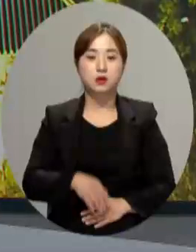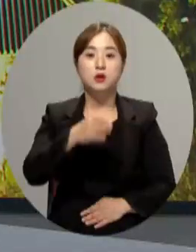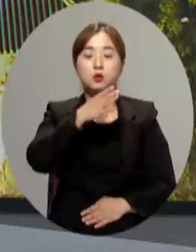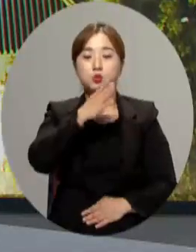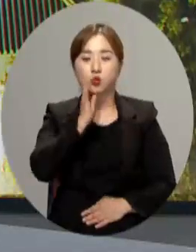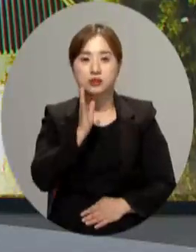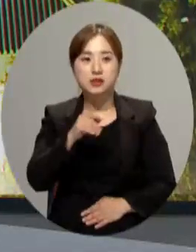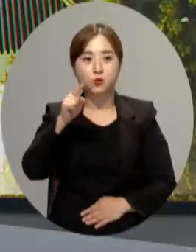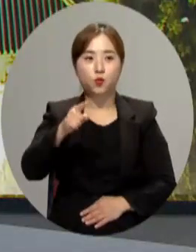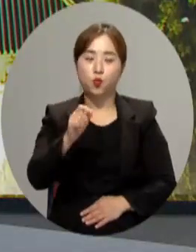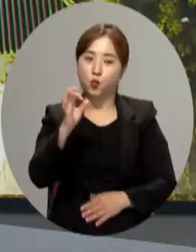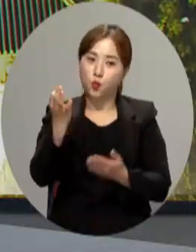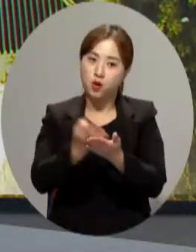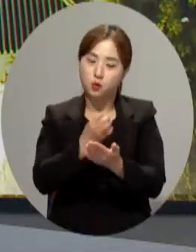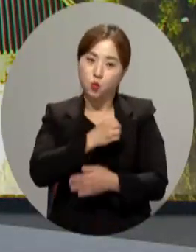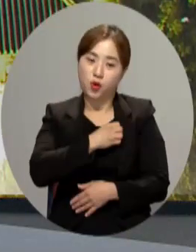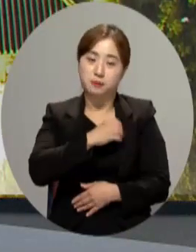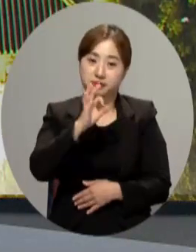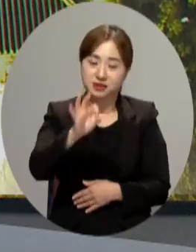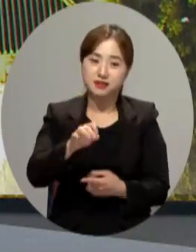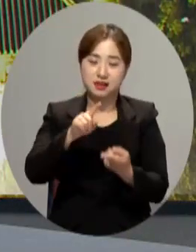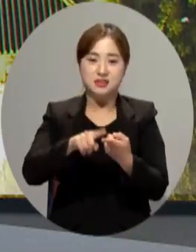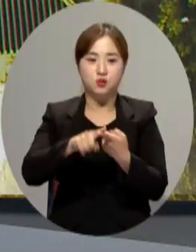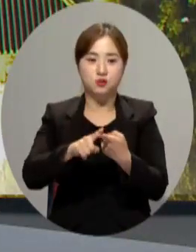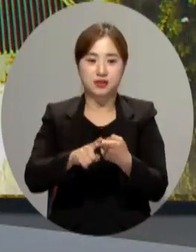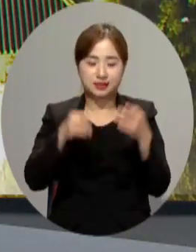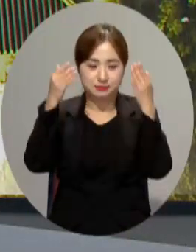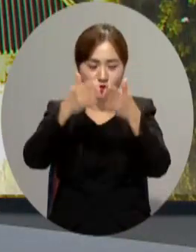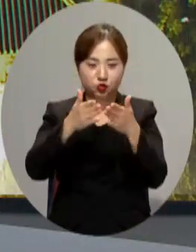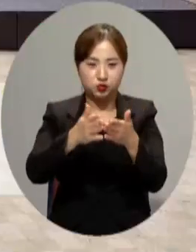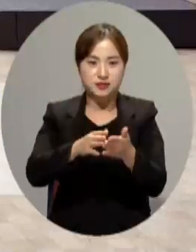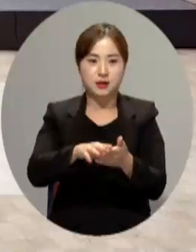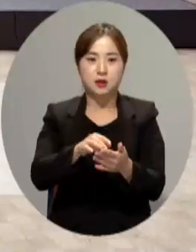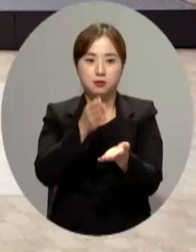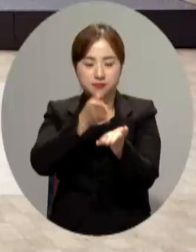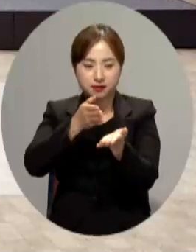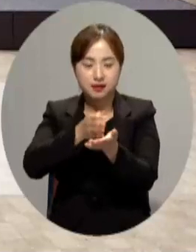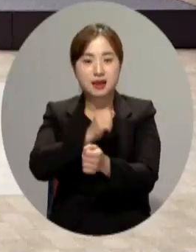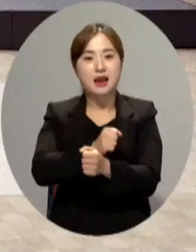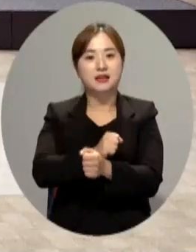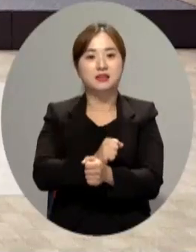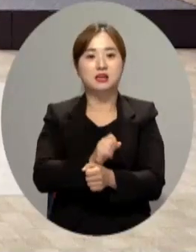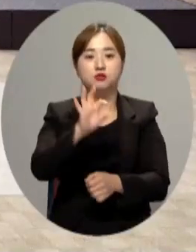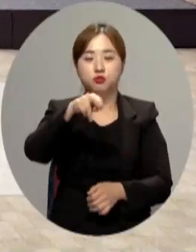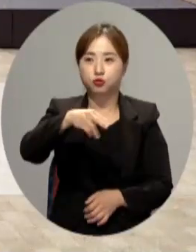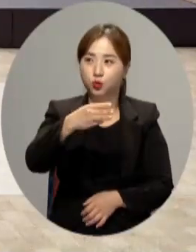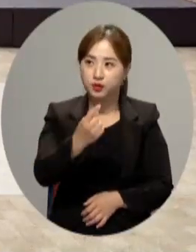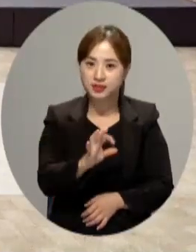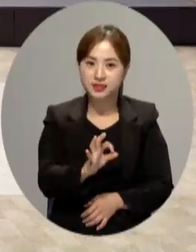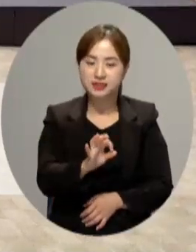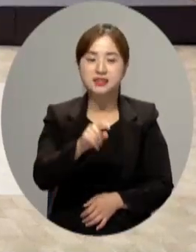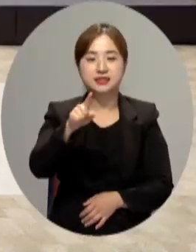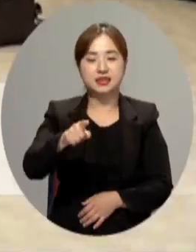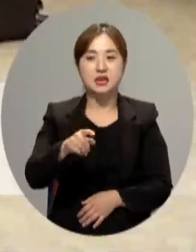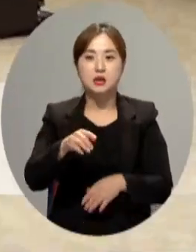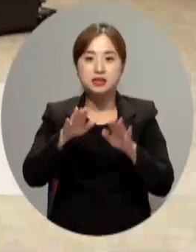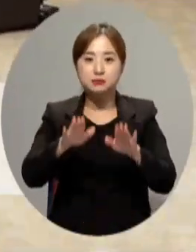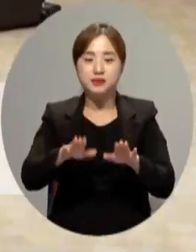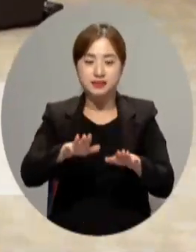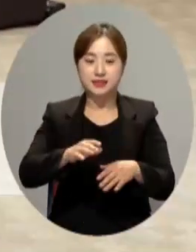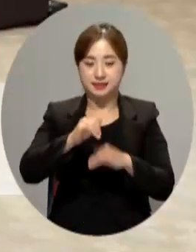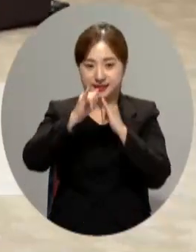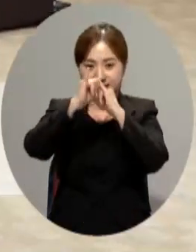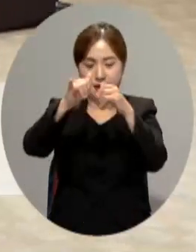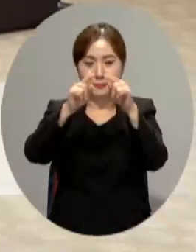노인 회비 징수 관행의 문제점을 집중 취재한 전주 MBC 전재훈 기자와 유룡 기자가 제397회 이달의